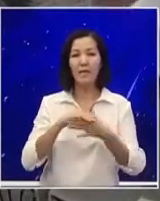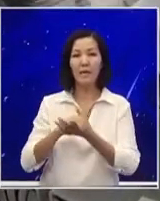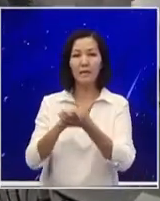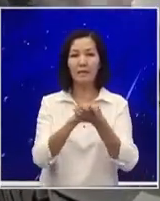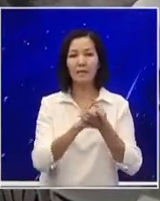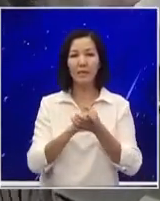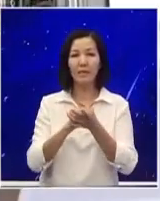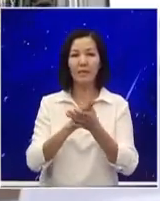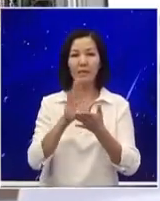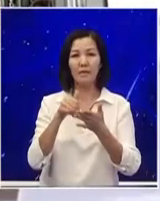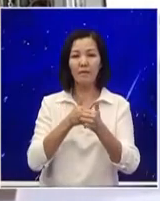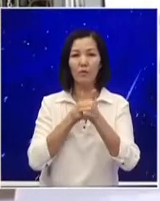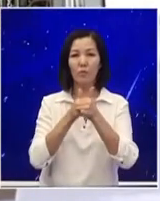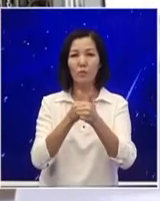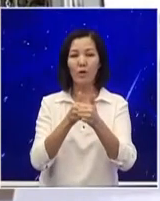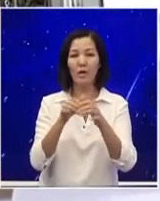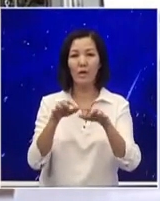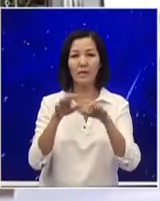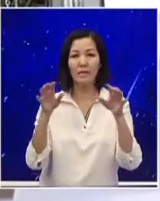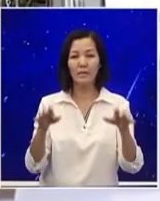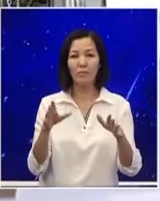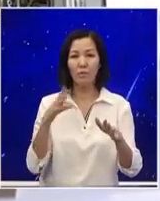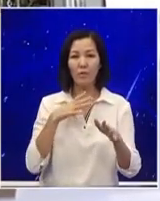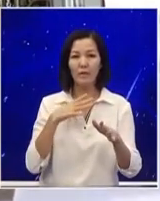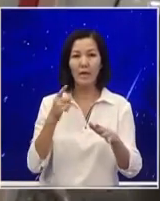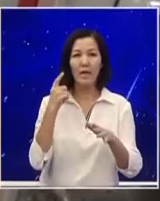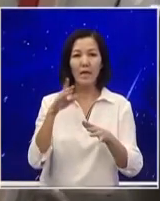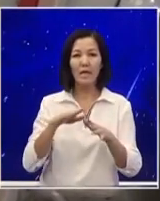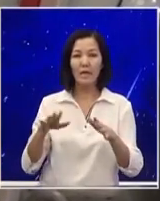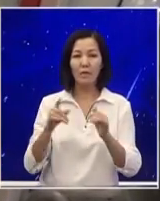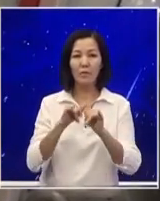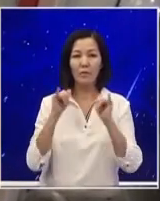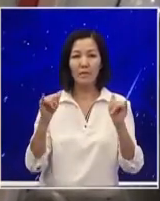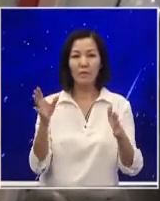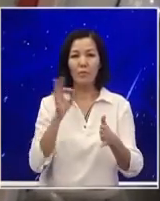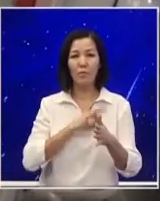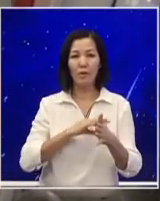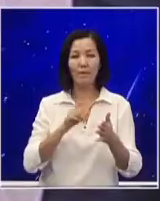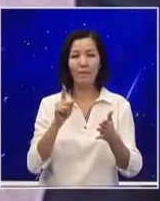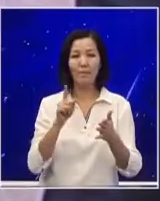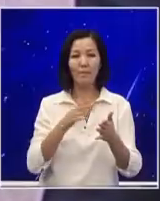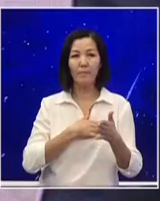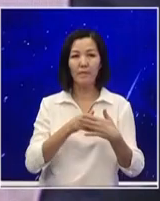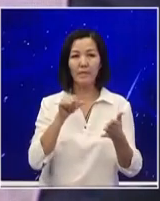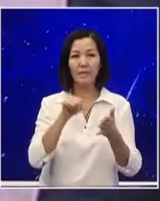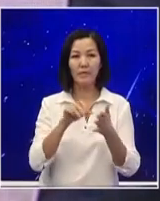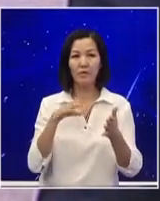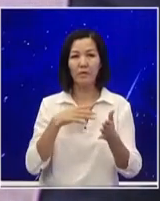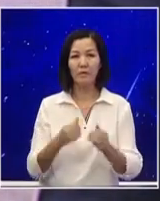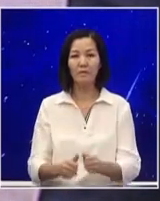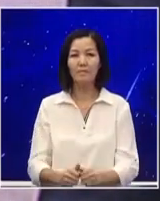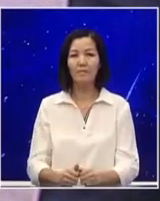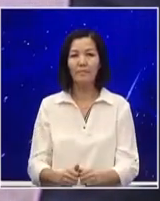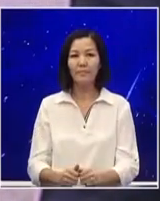төрағасының орынбасары болды. Ол өңір ғана емес, ел экономикасы дамуында белсенді азаматтың бірі. Сын простого водителя